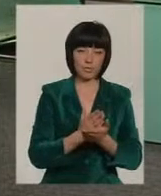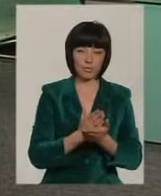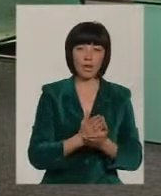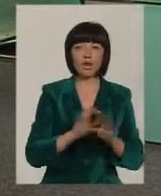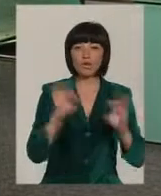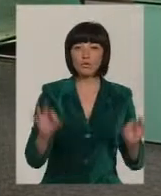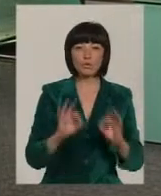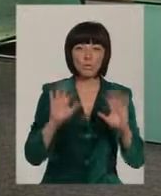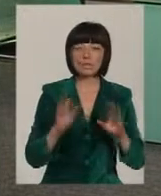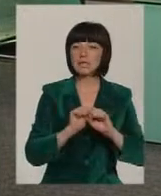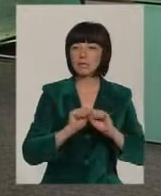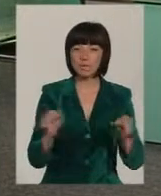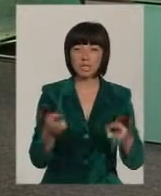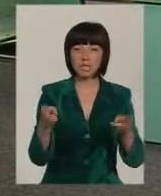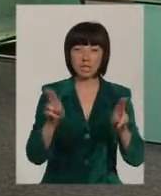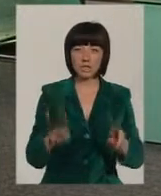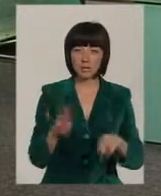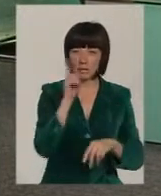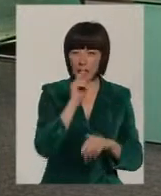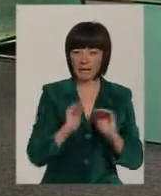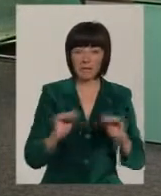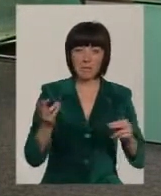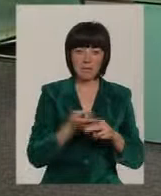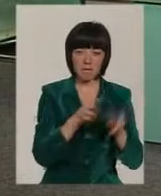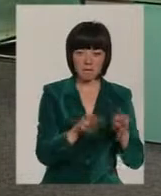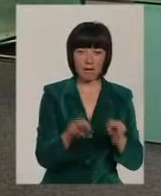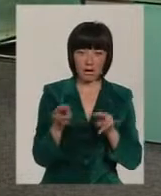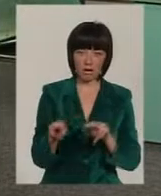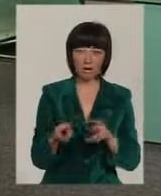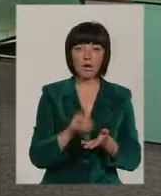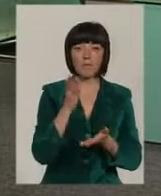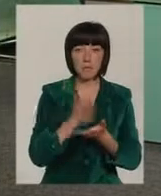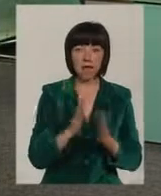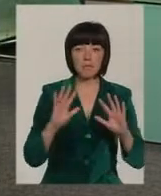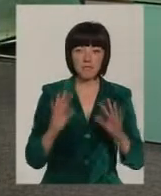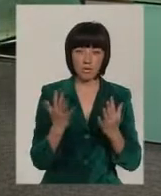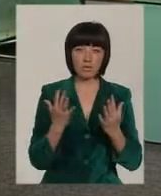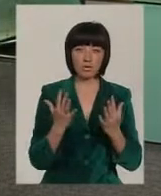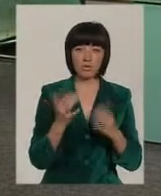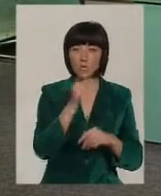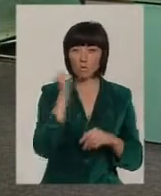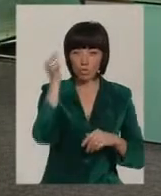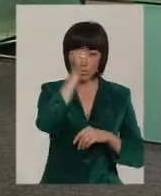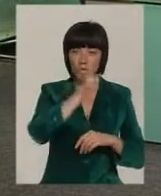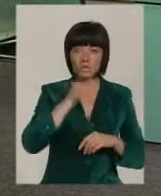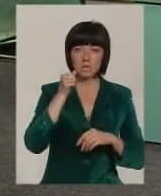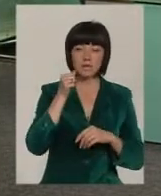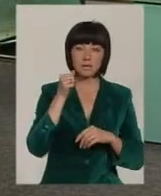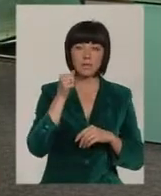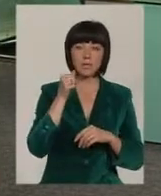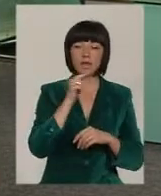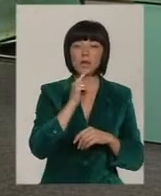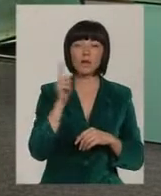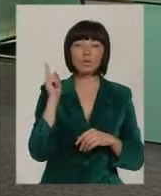В жодному разі не можна залишати малолітніх дітей без нагляду. Ми маємо такий випадок минулого року, рівно